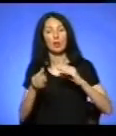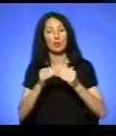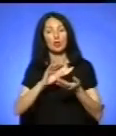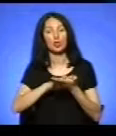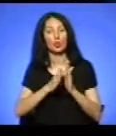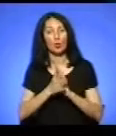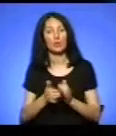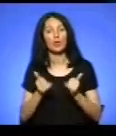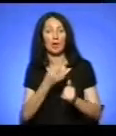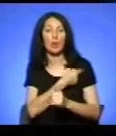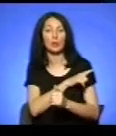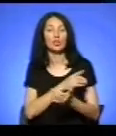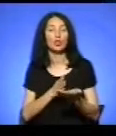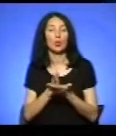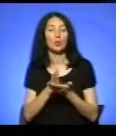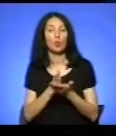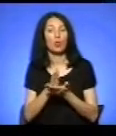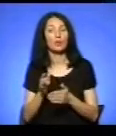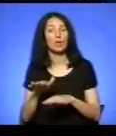обслуговування населення.